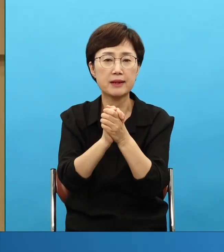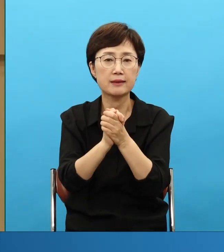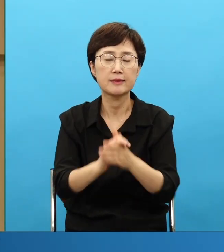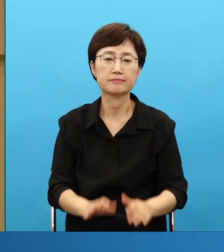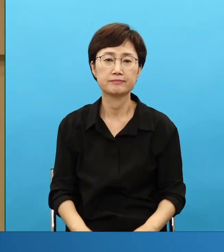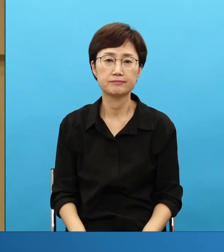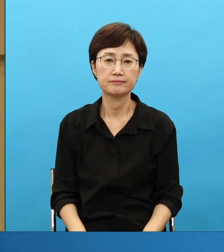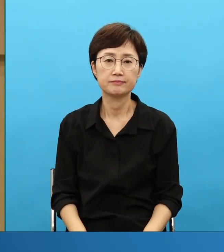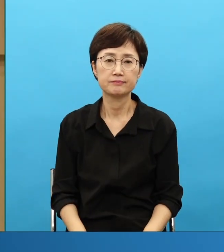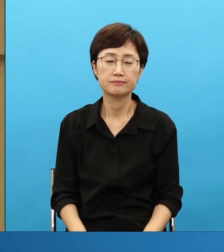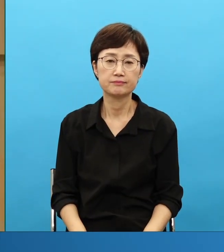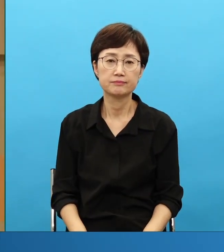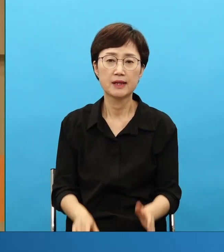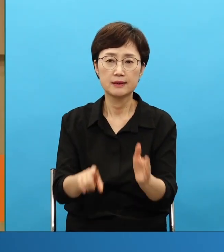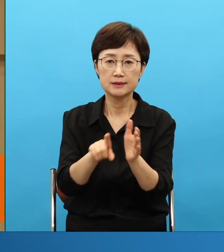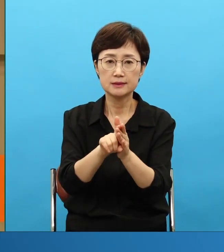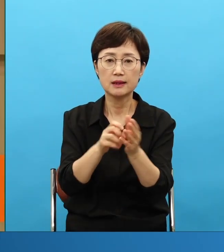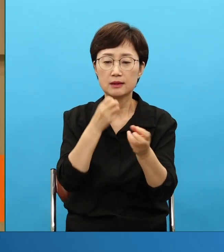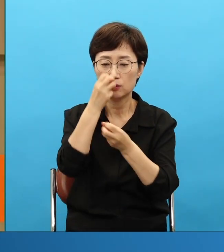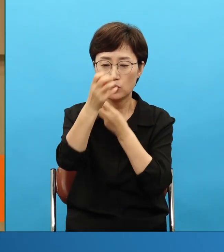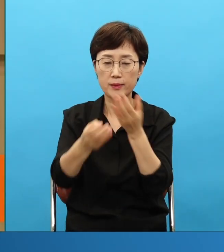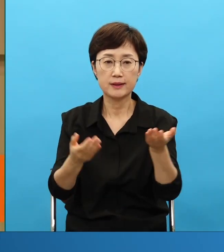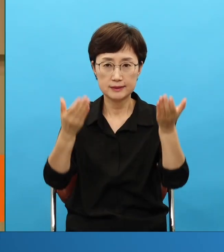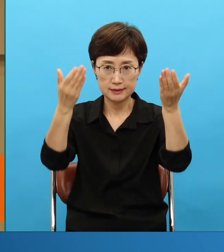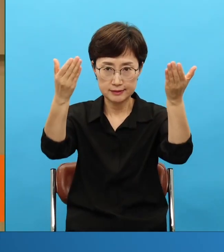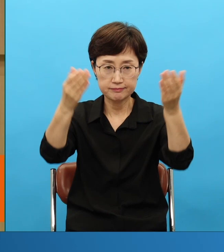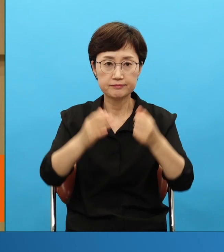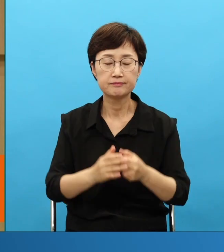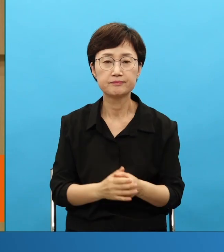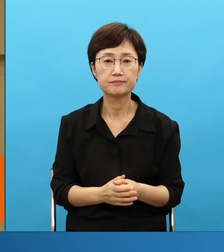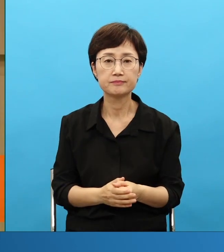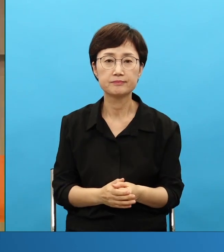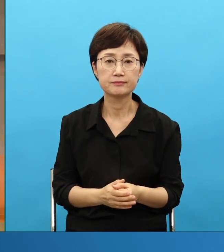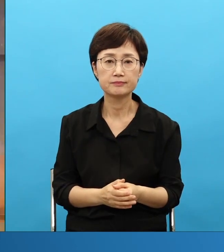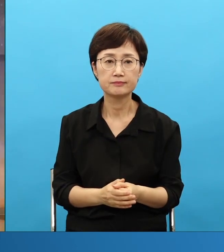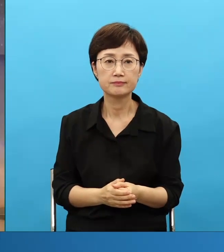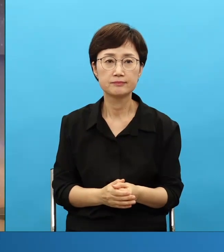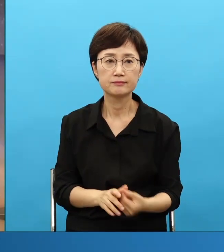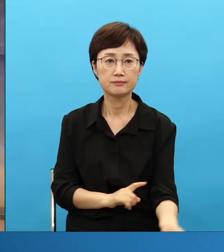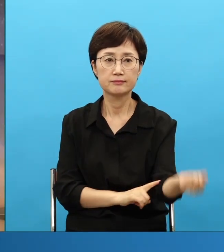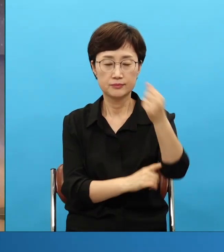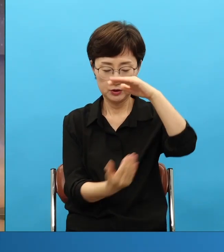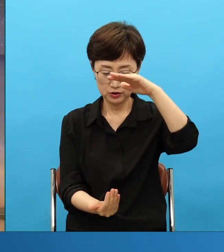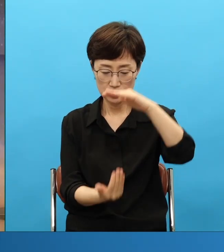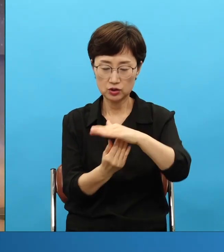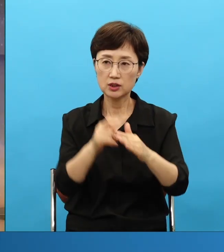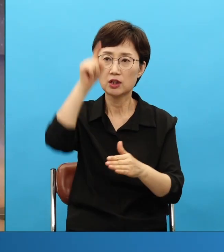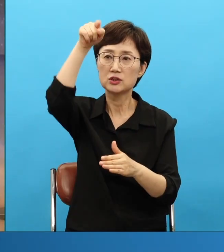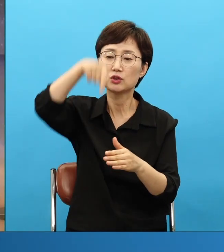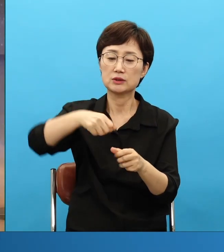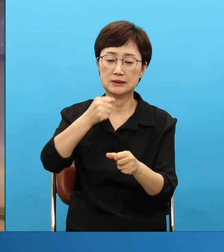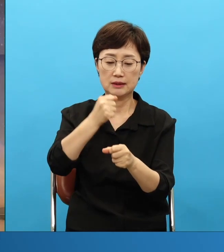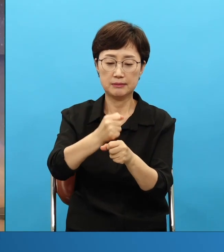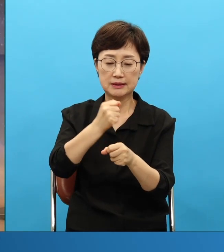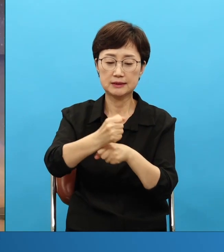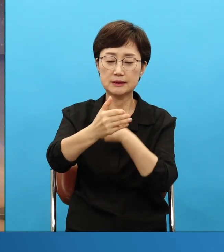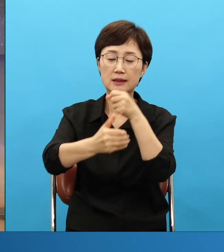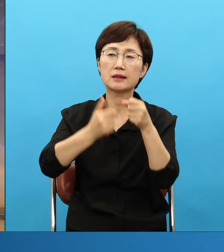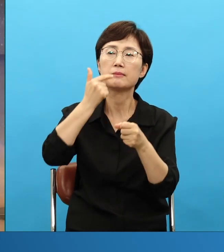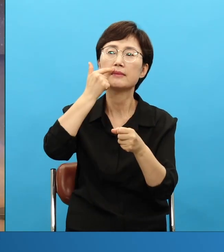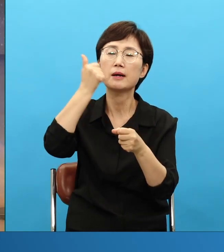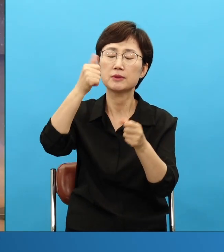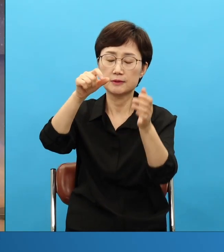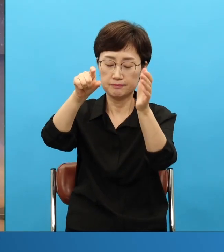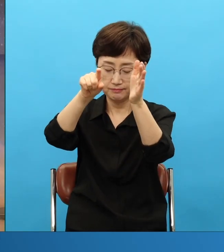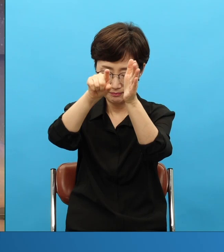아멘. 사도신경으로 시작 고백 드리시겠습니다. At this time, let us confess our faith with the Apostle Creed. 전능하사 천지를